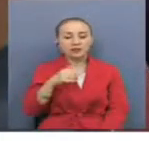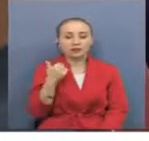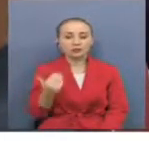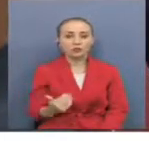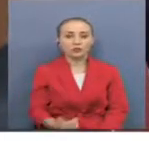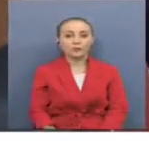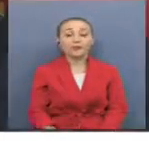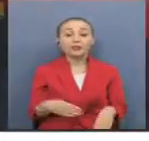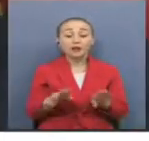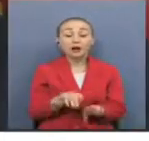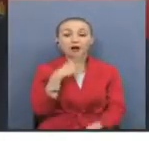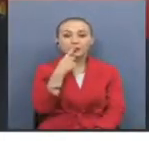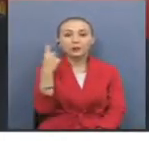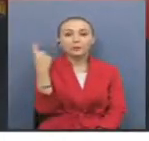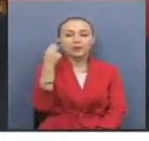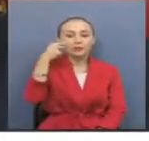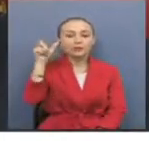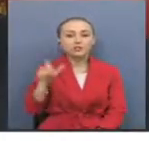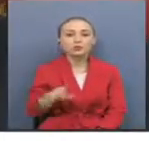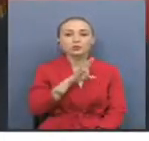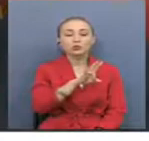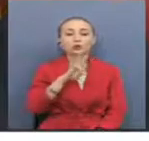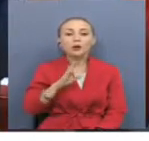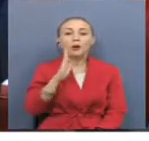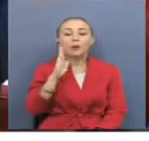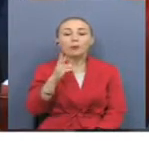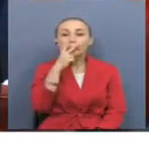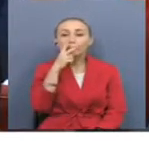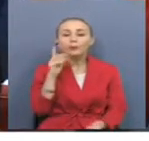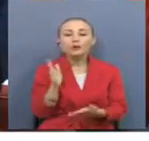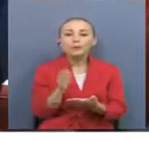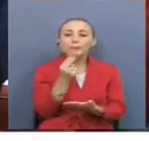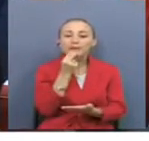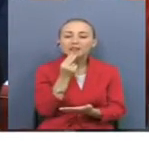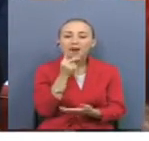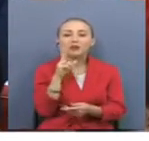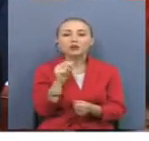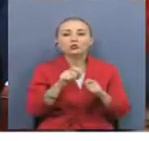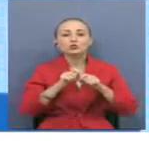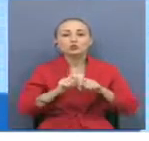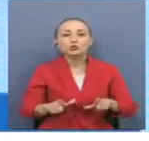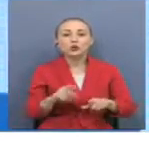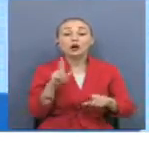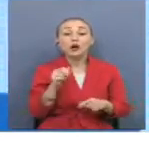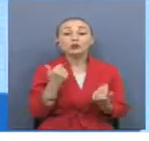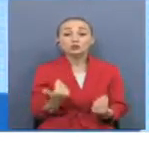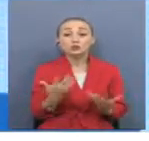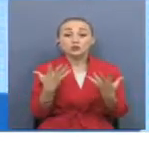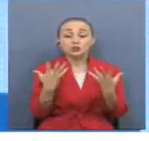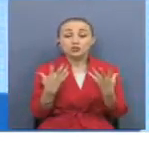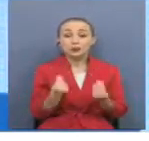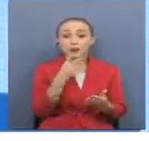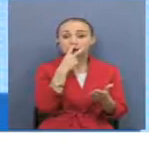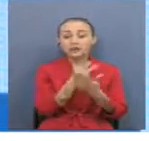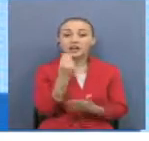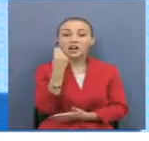Білім жетістіктерін бағалау жүйесі кезең-кезеңмен халықаралық стандарттарға сай ауысатын болады. Сонымен қатар 5-5, 2 бойынша 2021 жылдан